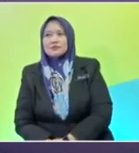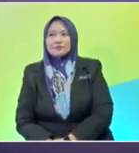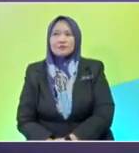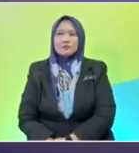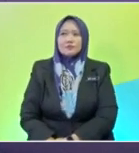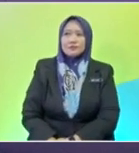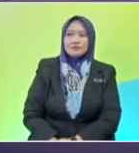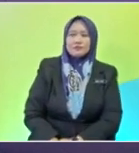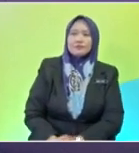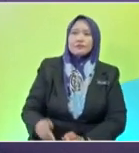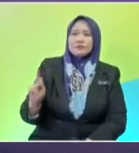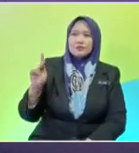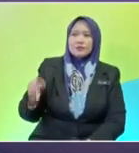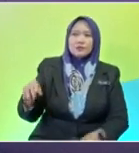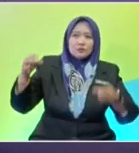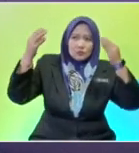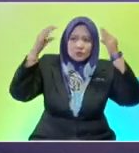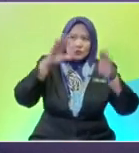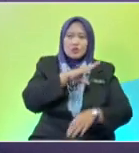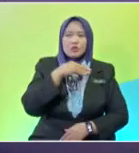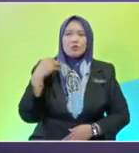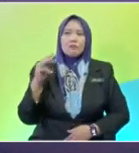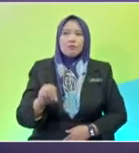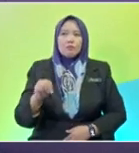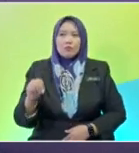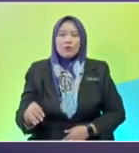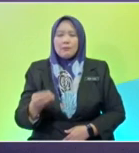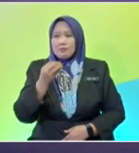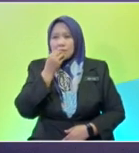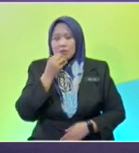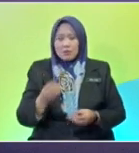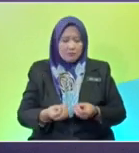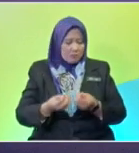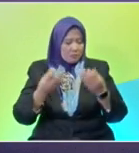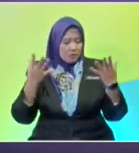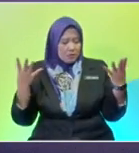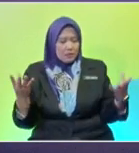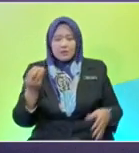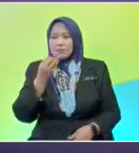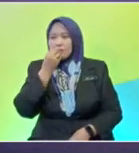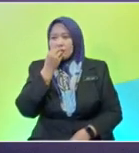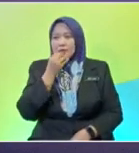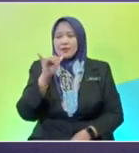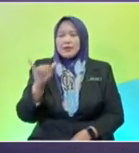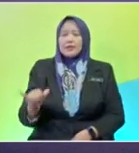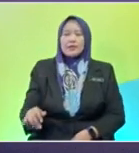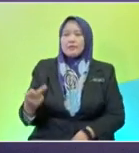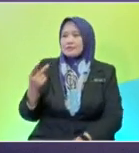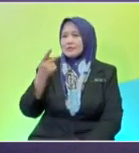atau pastikan Cikgu dan juga murid-muri makan banyak sangat makanan yang berkhasiat